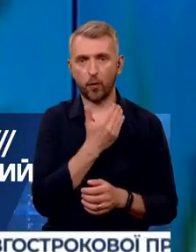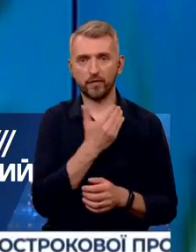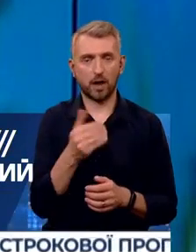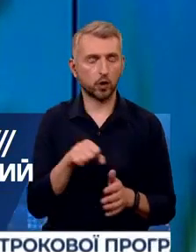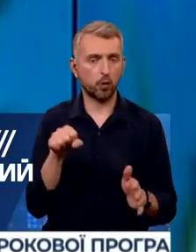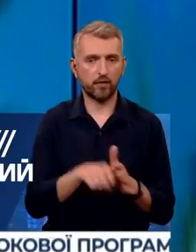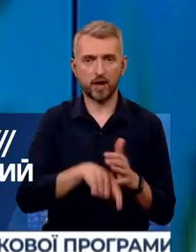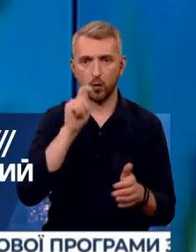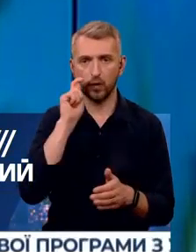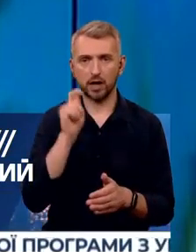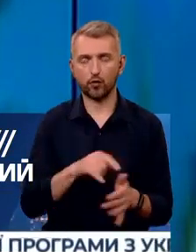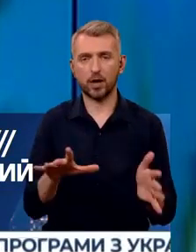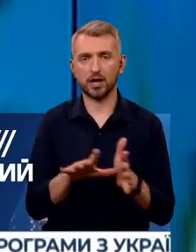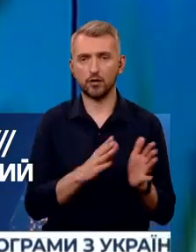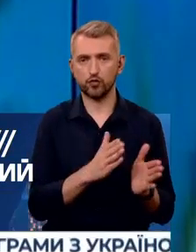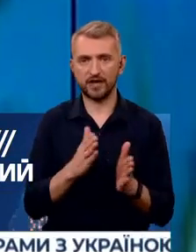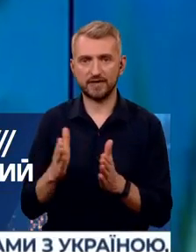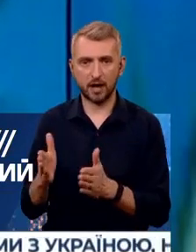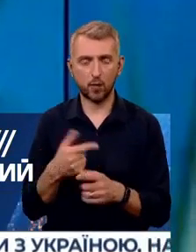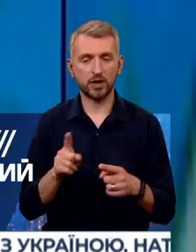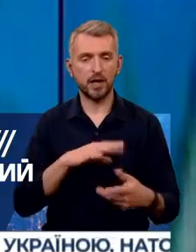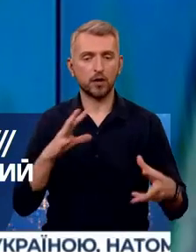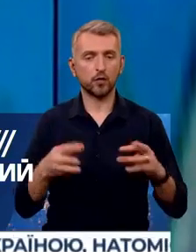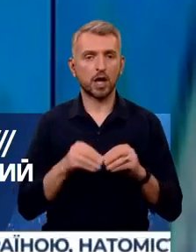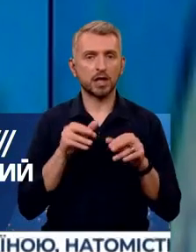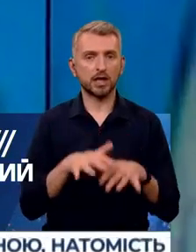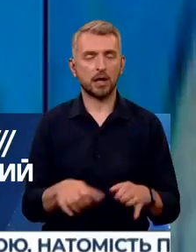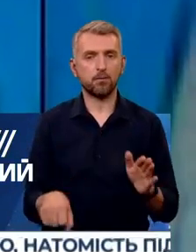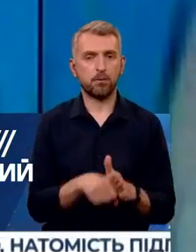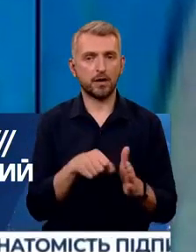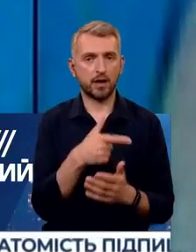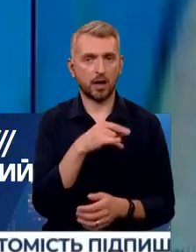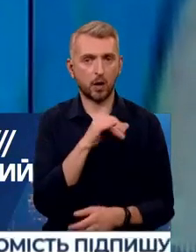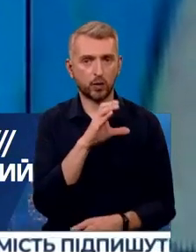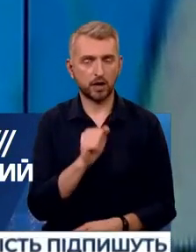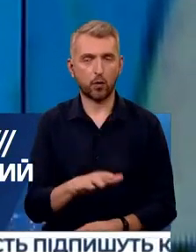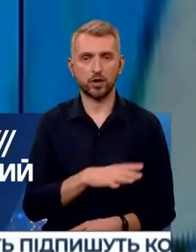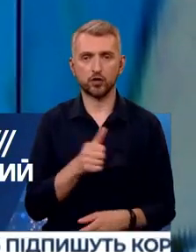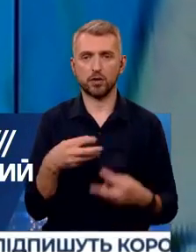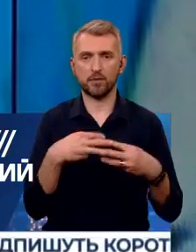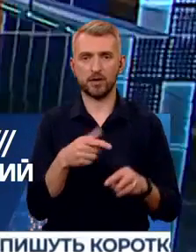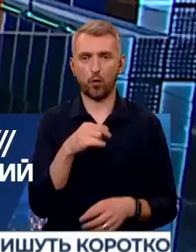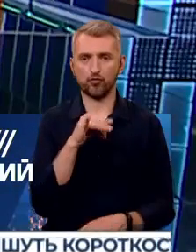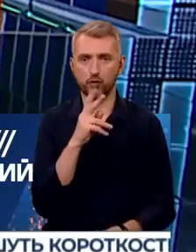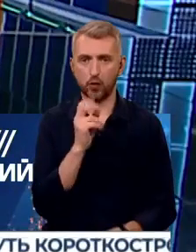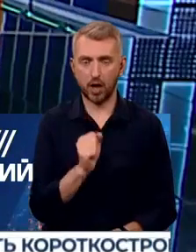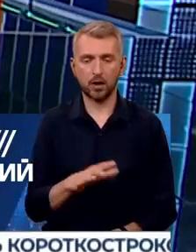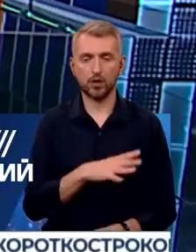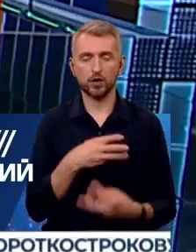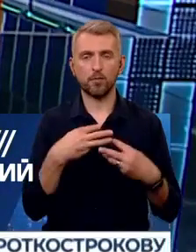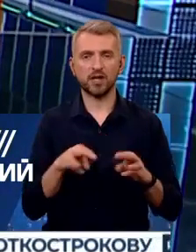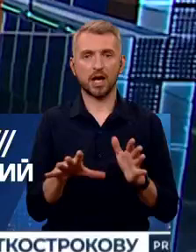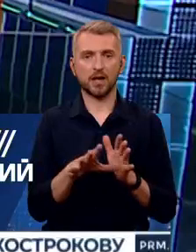добивали українську енергетичну систему. Це результати дій банди Геруса, колишнього прем'єр-міністра Гончарука, колишнього